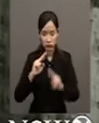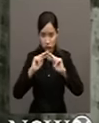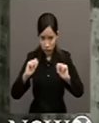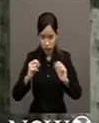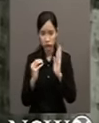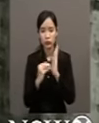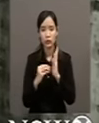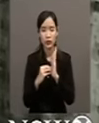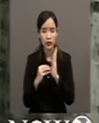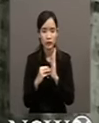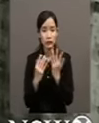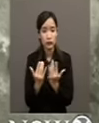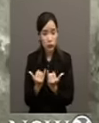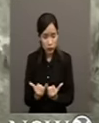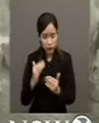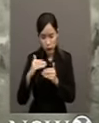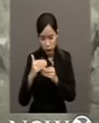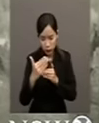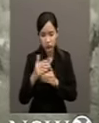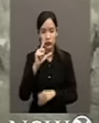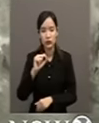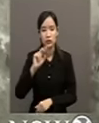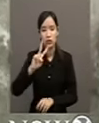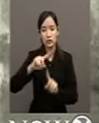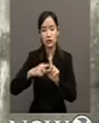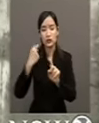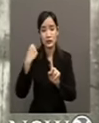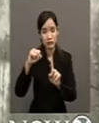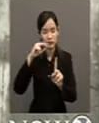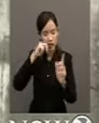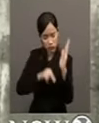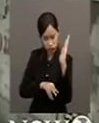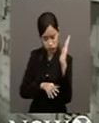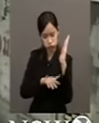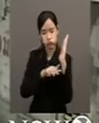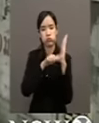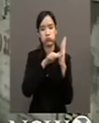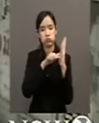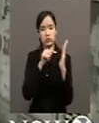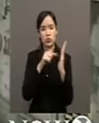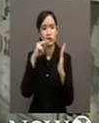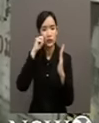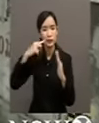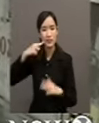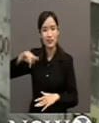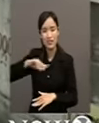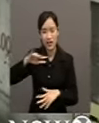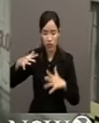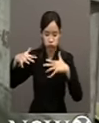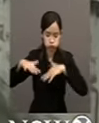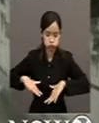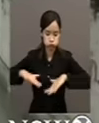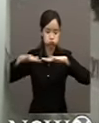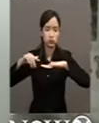พมหานครระยะนี้ไปจนถึง22ตุลาคมจะมีน้ำสูงขึ้นเนื่องจากเป็นช่วงที่น้ำทะเลหนุนสูงคาดว่าจะสู